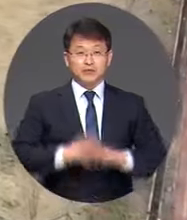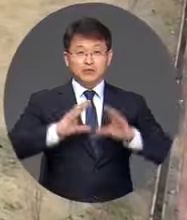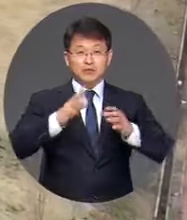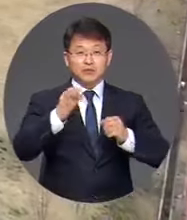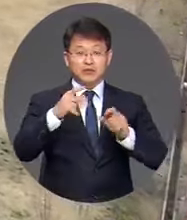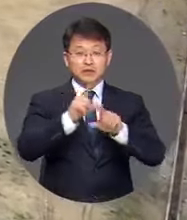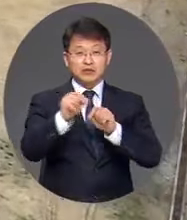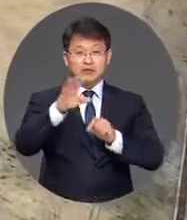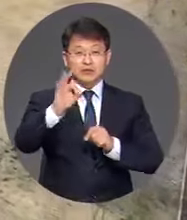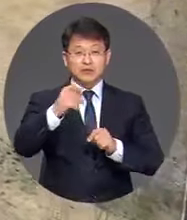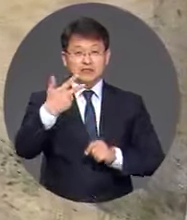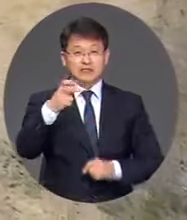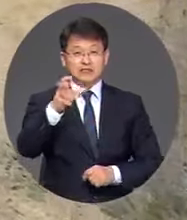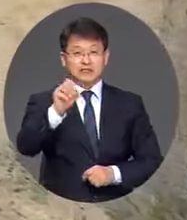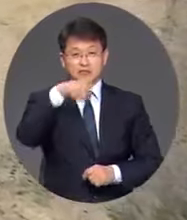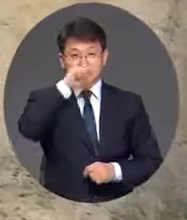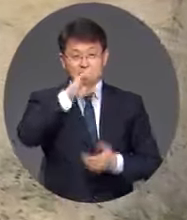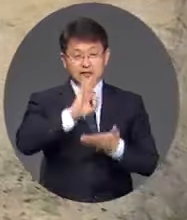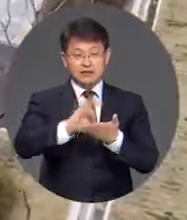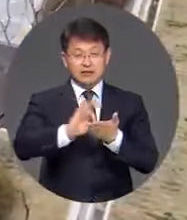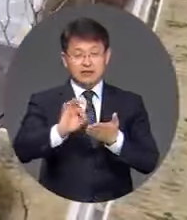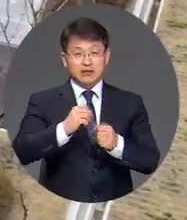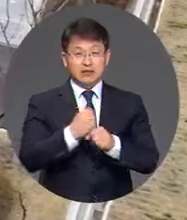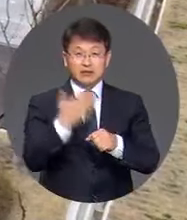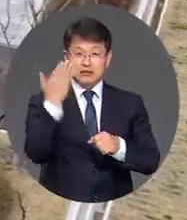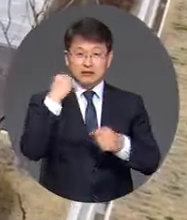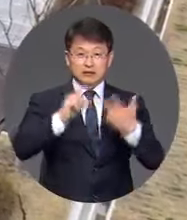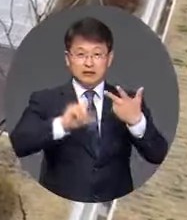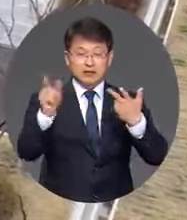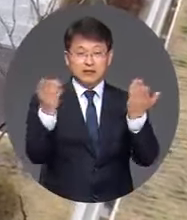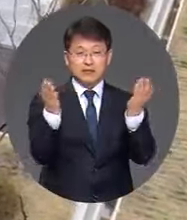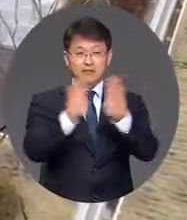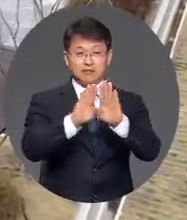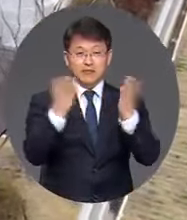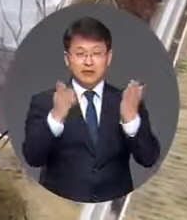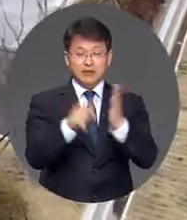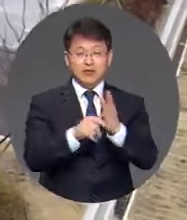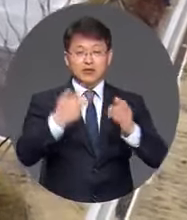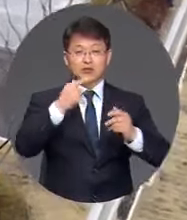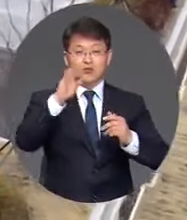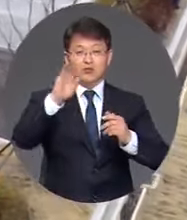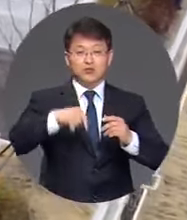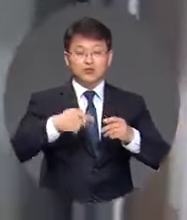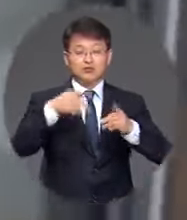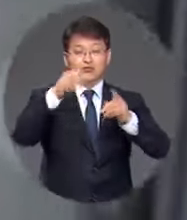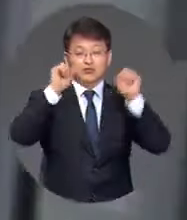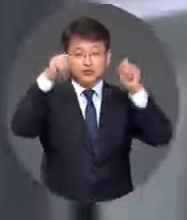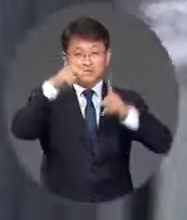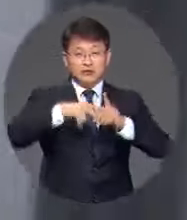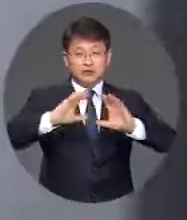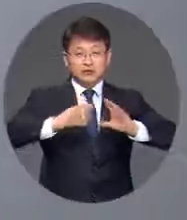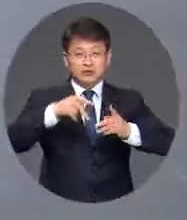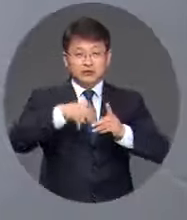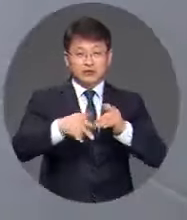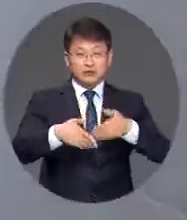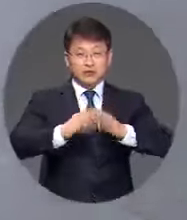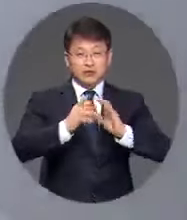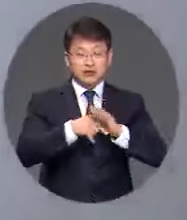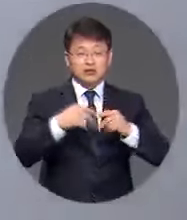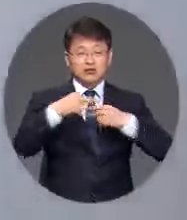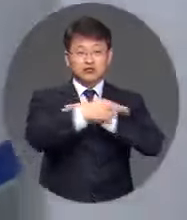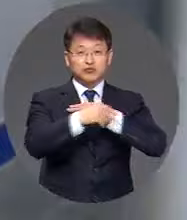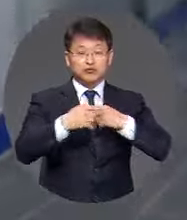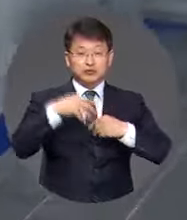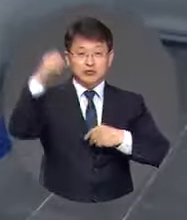국비와 지방비 등 75억 원의 예산이 투입돼 지난 7일 개관한 의령 동부국민체육센터. 안으로 들어가 보니